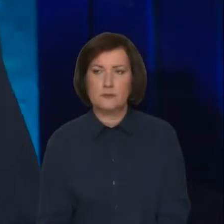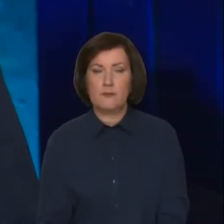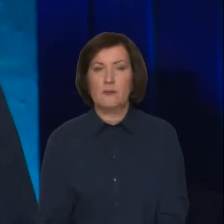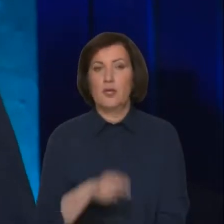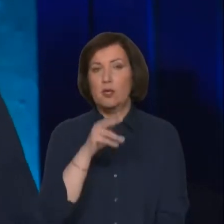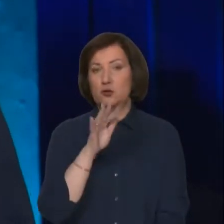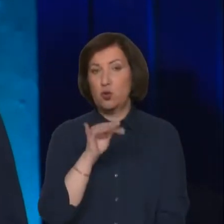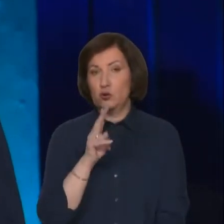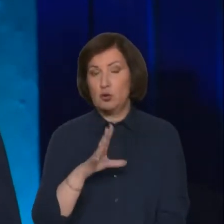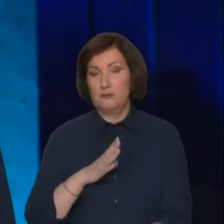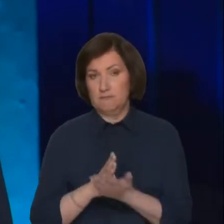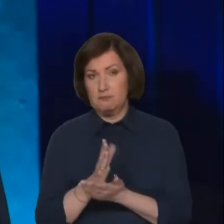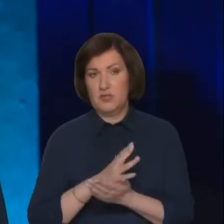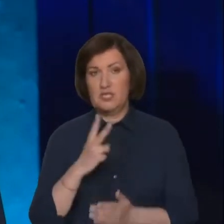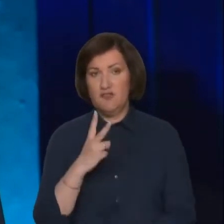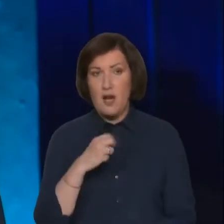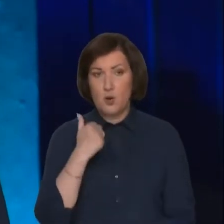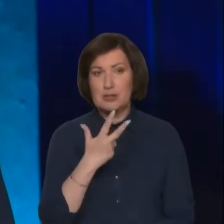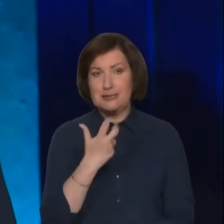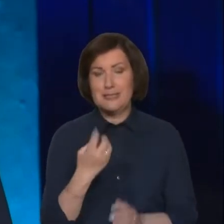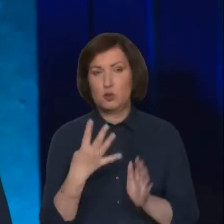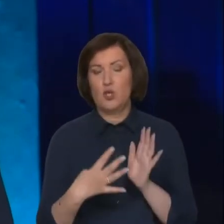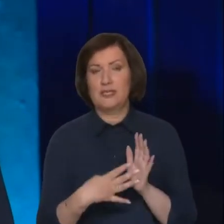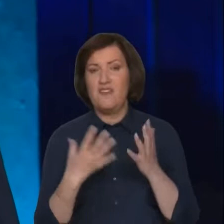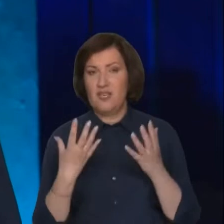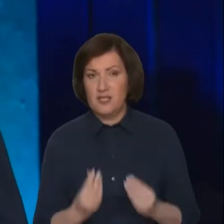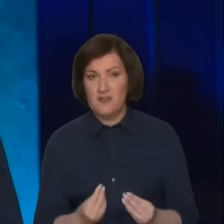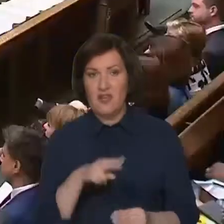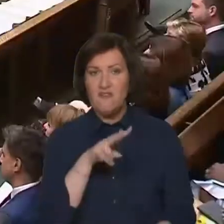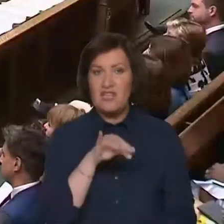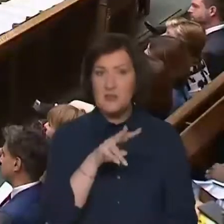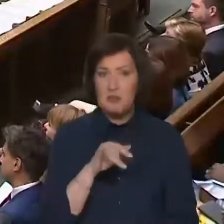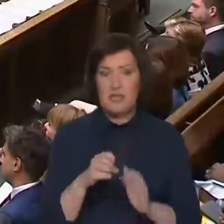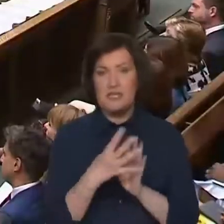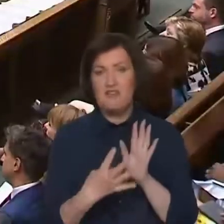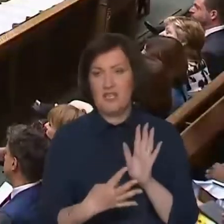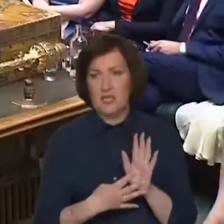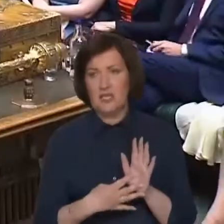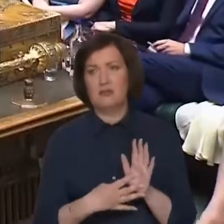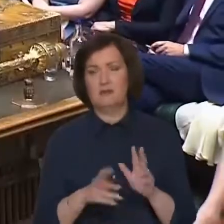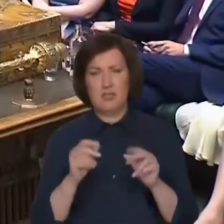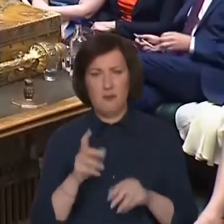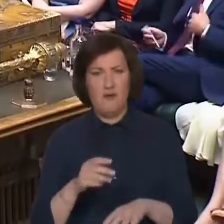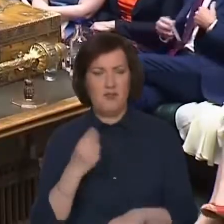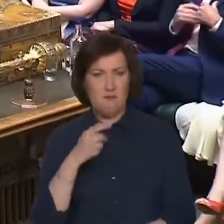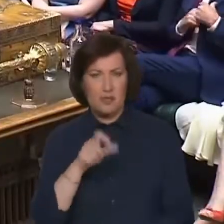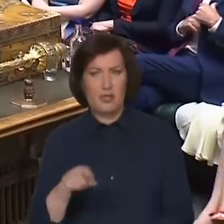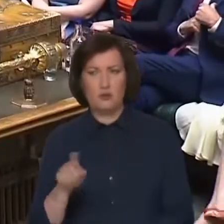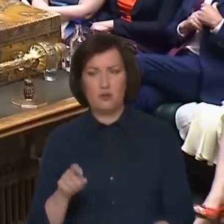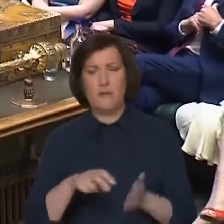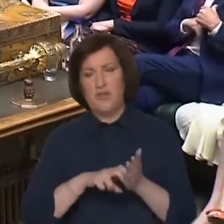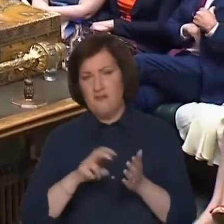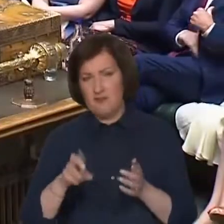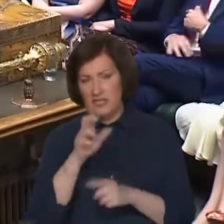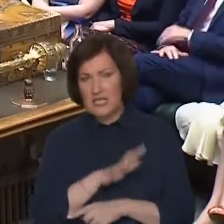Борис Джонсон був на посаді 2 роки та 349 днів. У липні 2019-го він запевнив британців, що